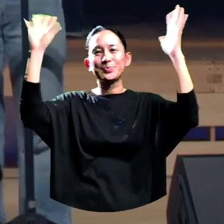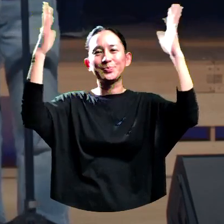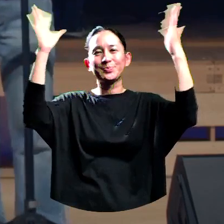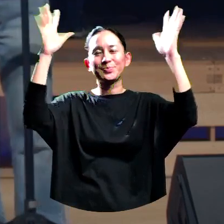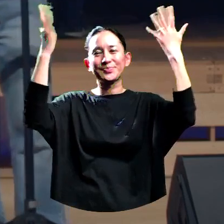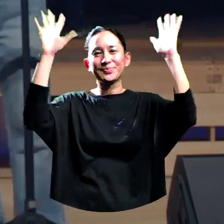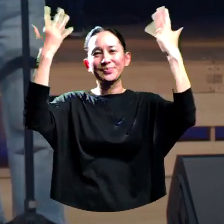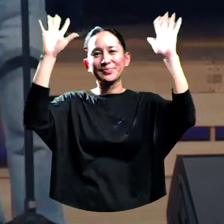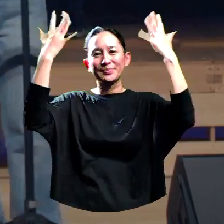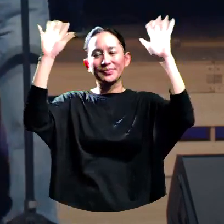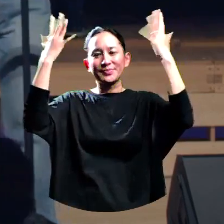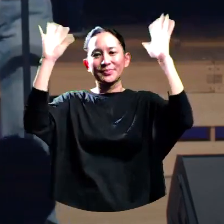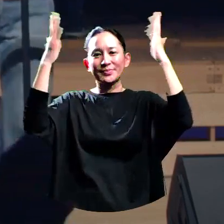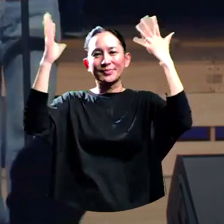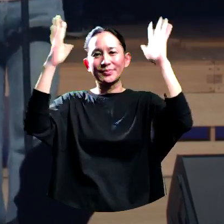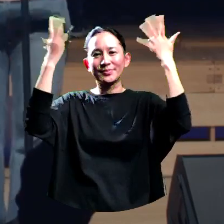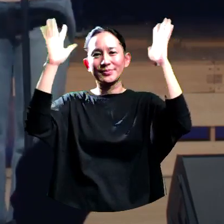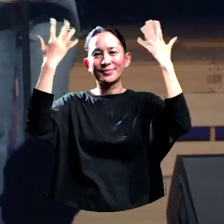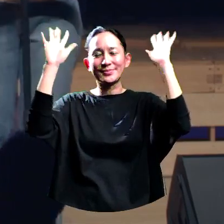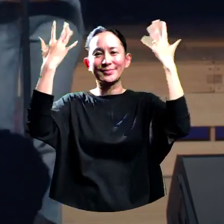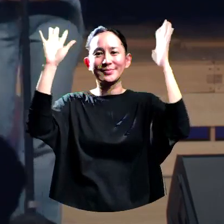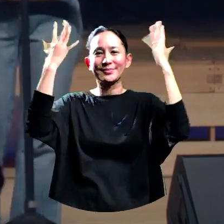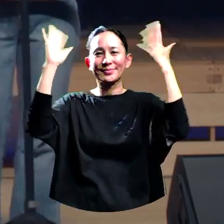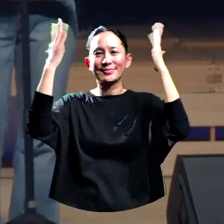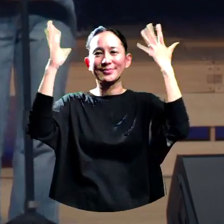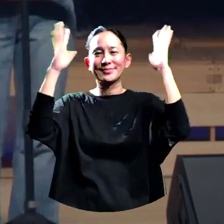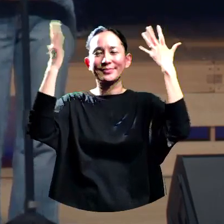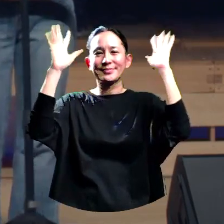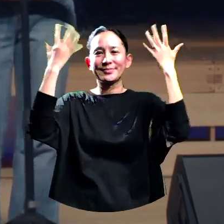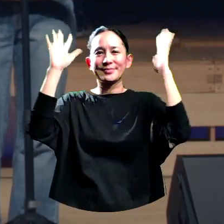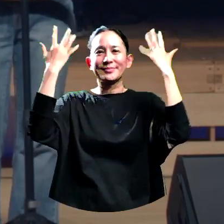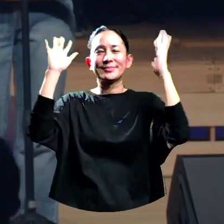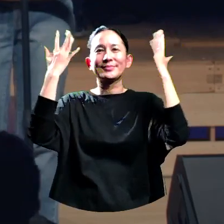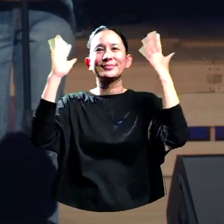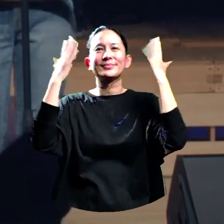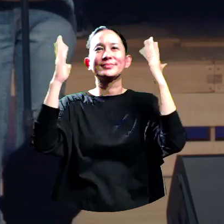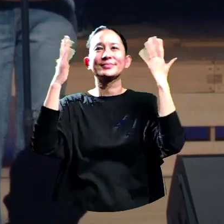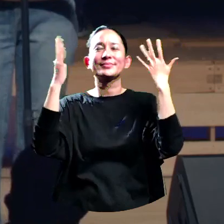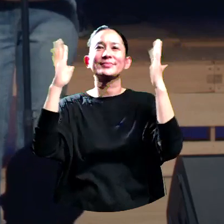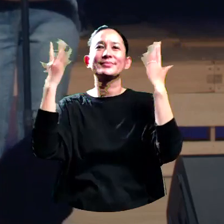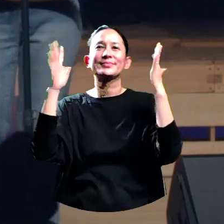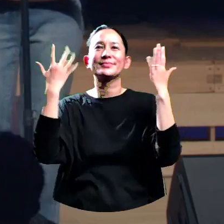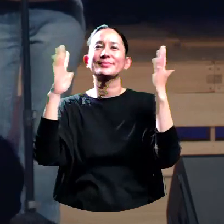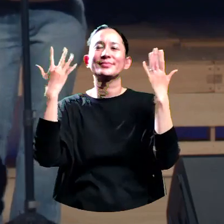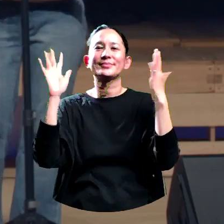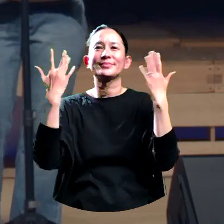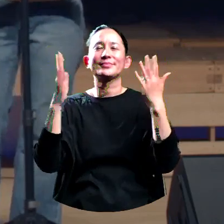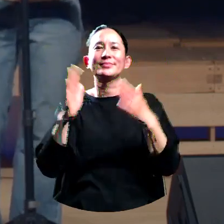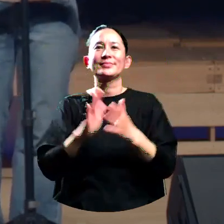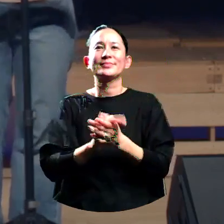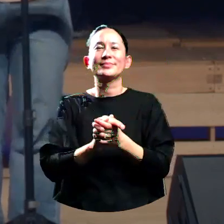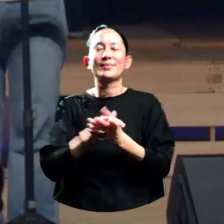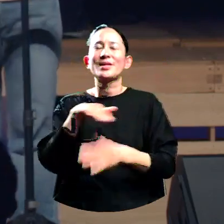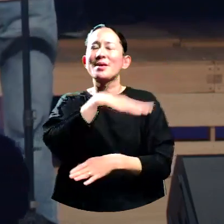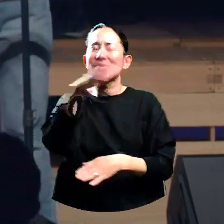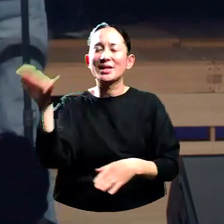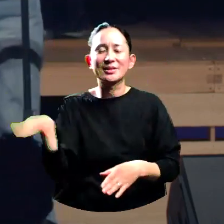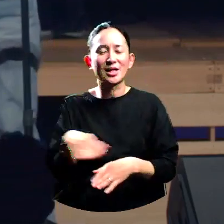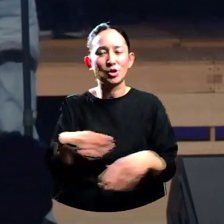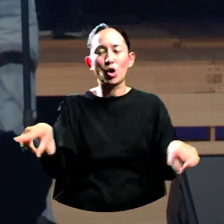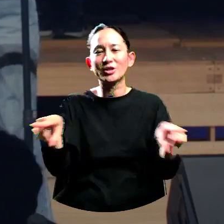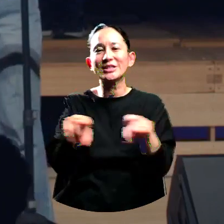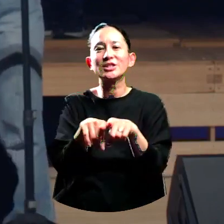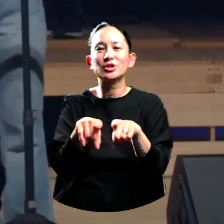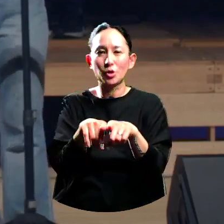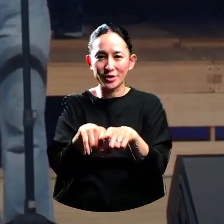express our thankfulness through our with a big round of applause. 皆さんとこうしてイースター礼